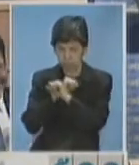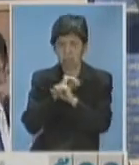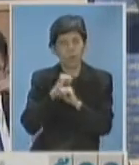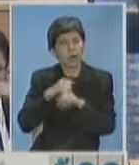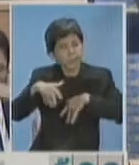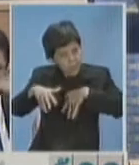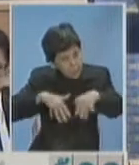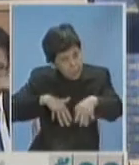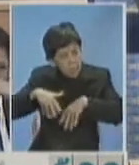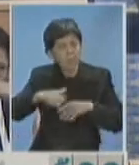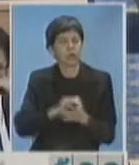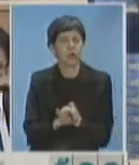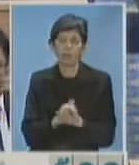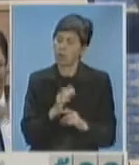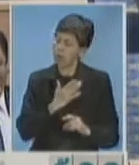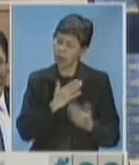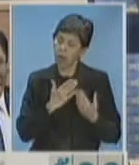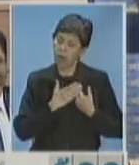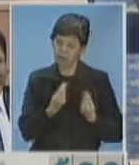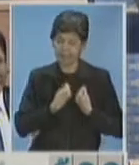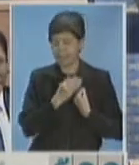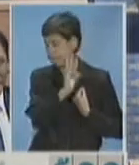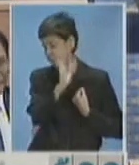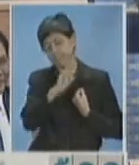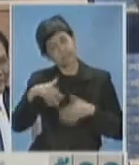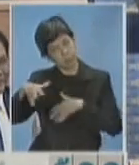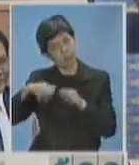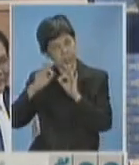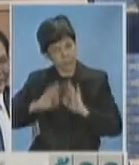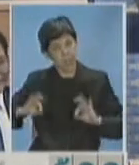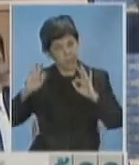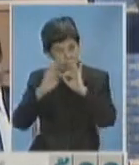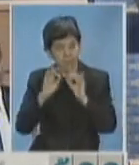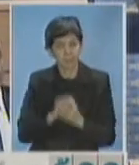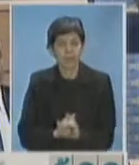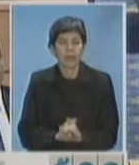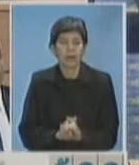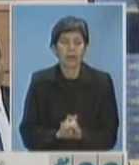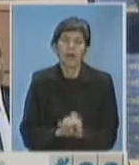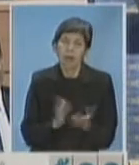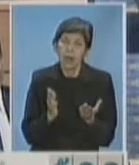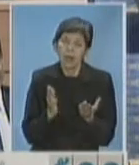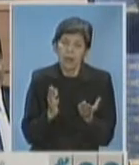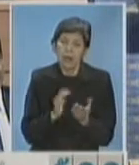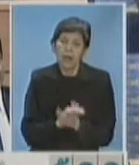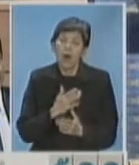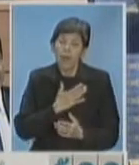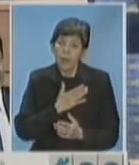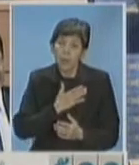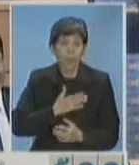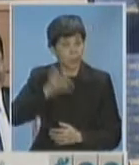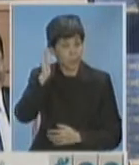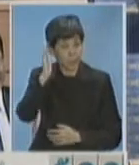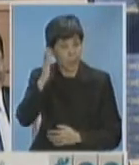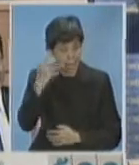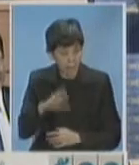ยชน์ของพี่น้องประชาชนเหนือความรักที่ท่านสุนัยมอบให้ท่านประธานครับเมื่อสักครู่ผมได้อภิปรายไป